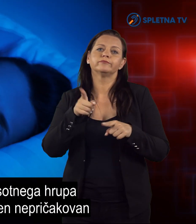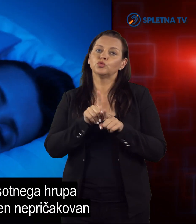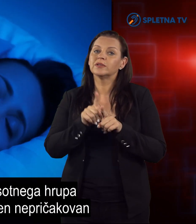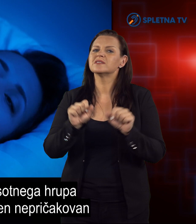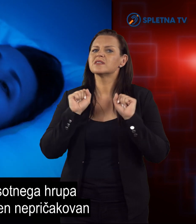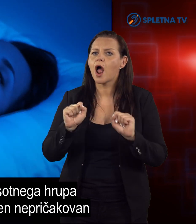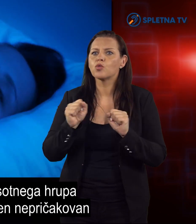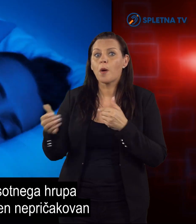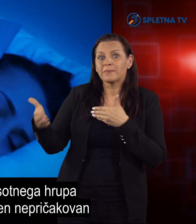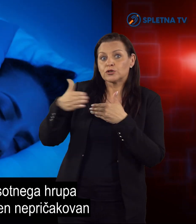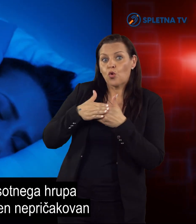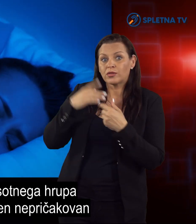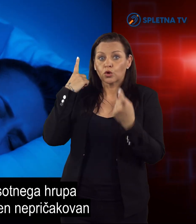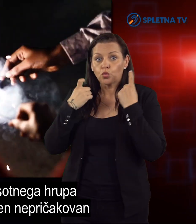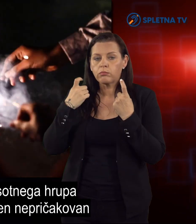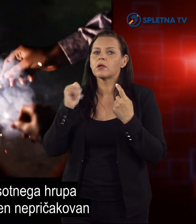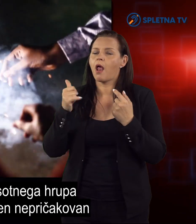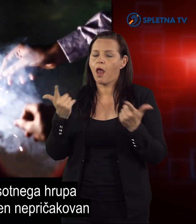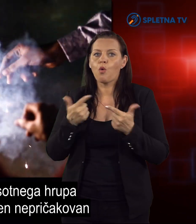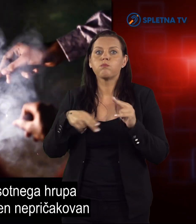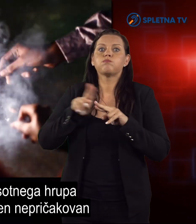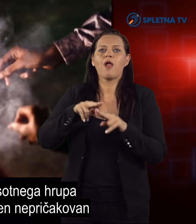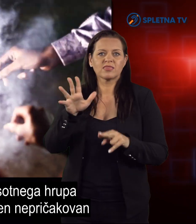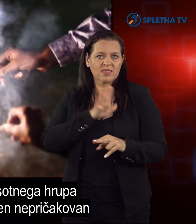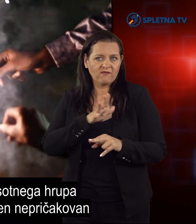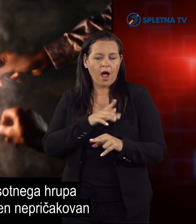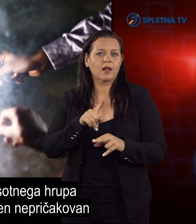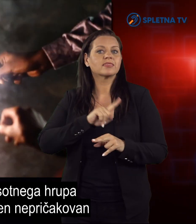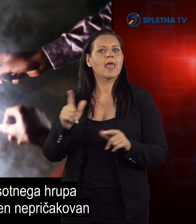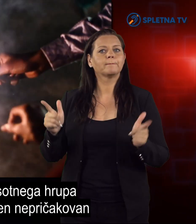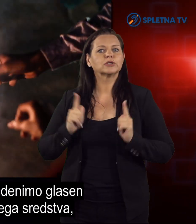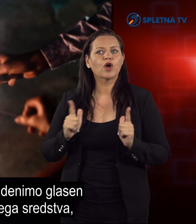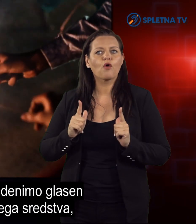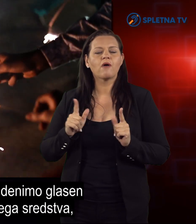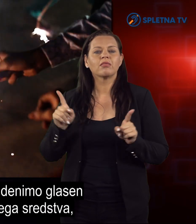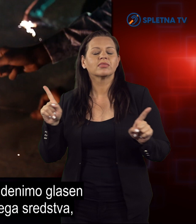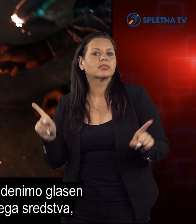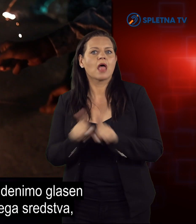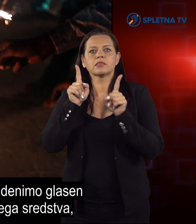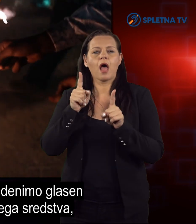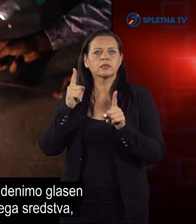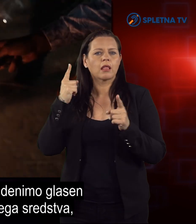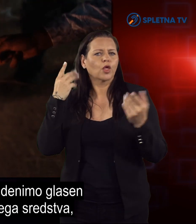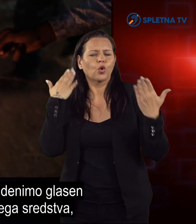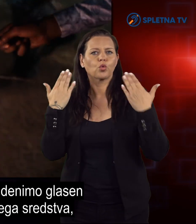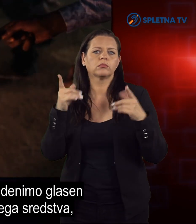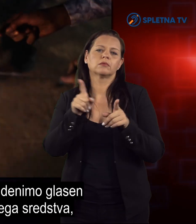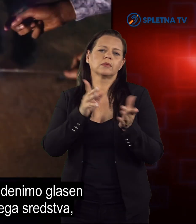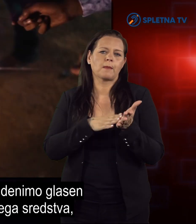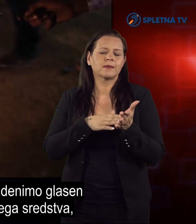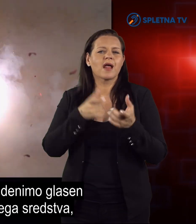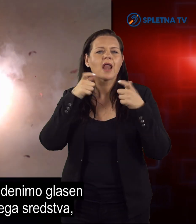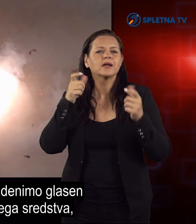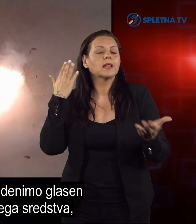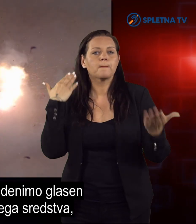Poleg stalno prisotnega hrupa je toliko bolj nevaren, nepričakovan in nenaden hrup, denimo glasen